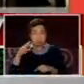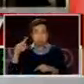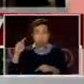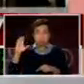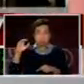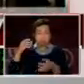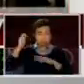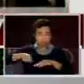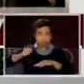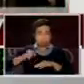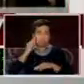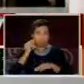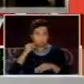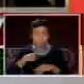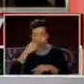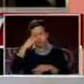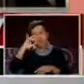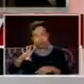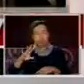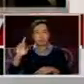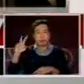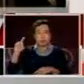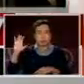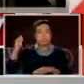lang akong RTC judge dito sa korteng ito.